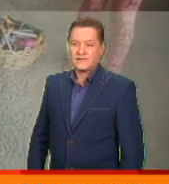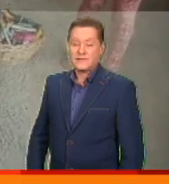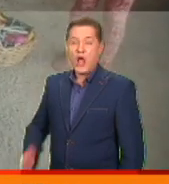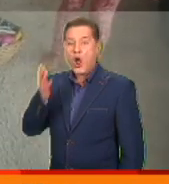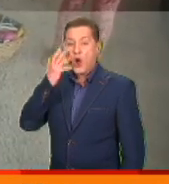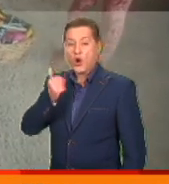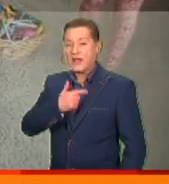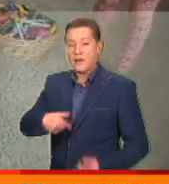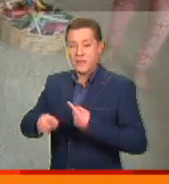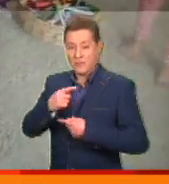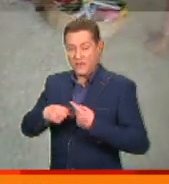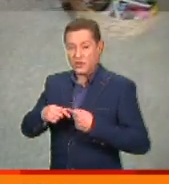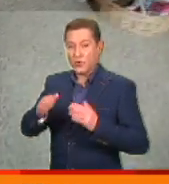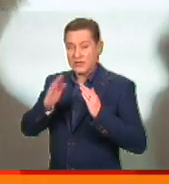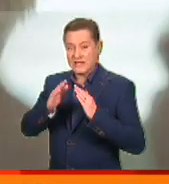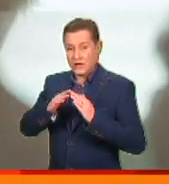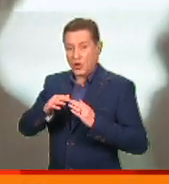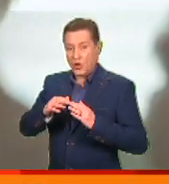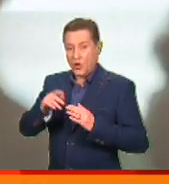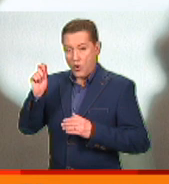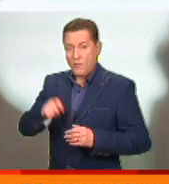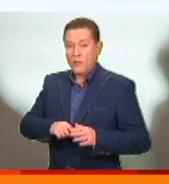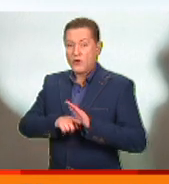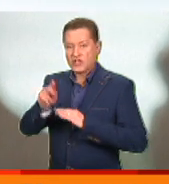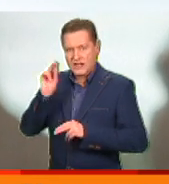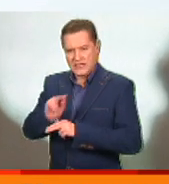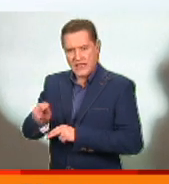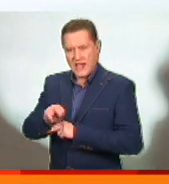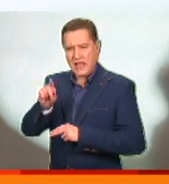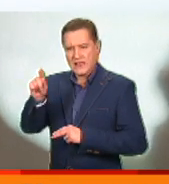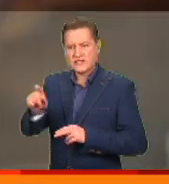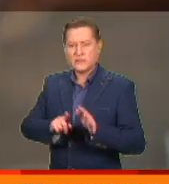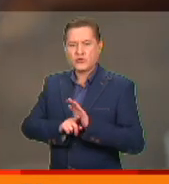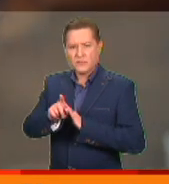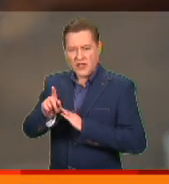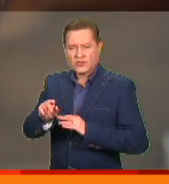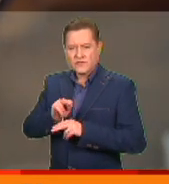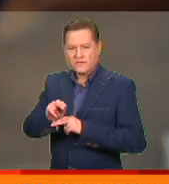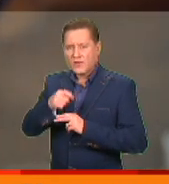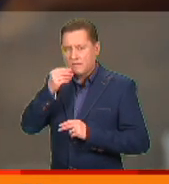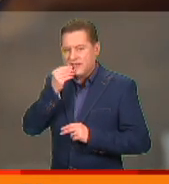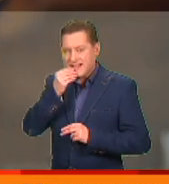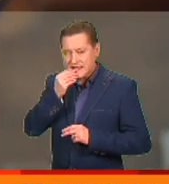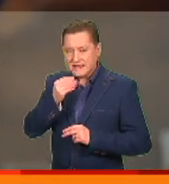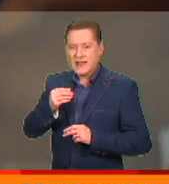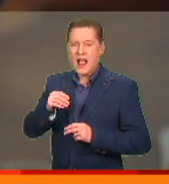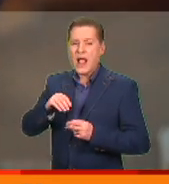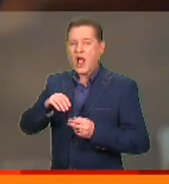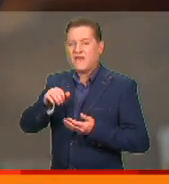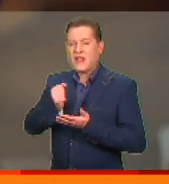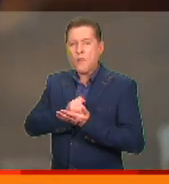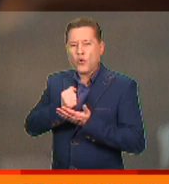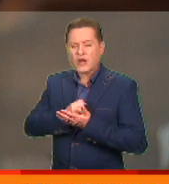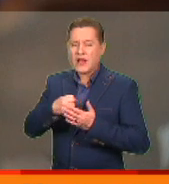Коли ми повернулися додому, ми одразу почали заняття з ним, аби він почав сам їсти. Ми поступово перейшли від пюре до